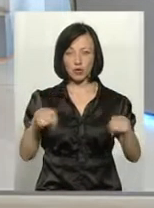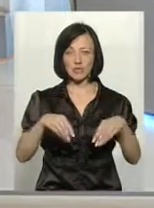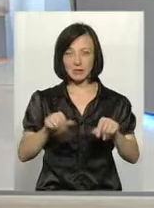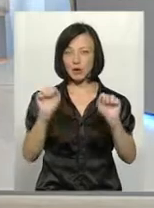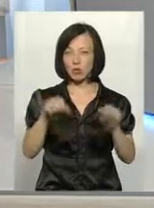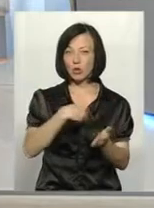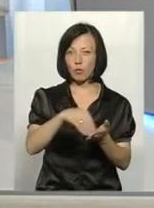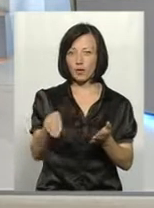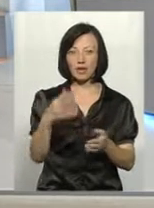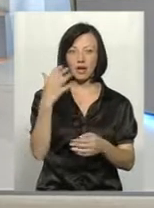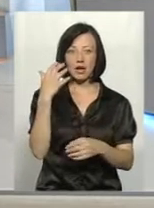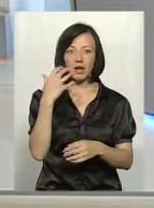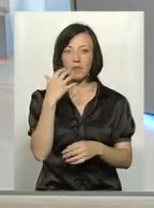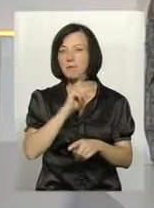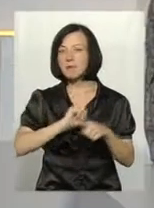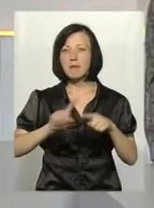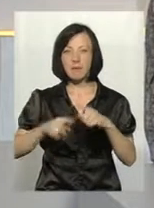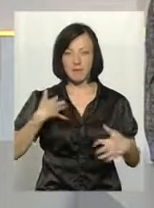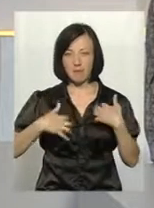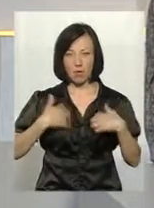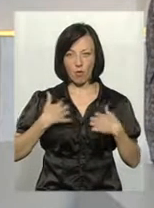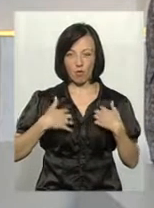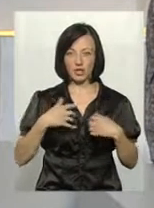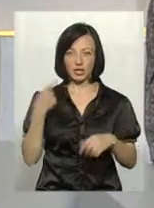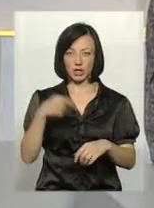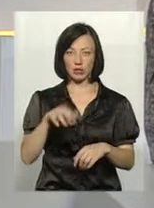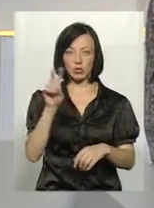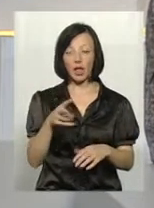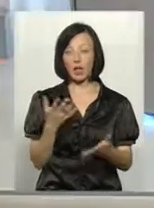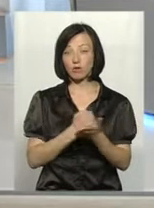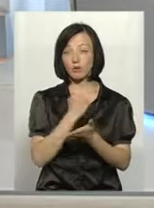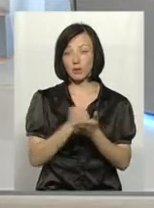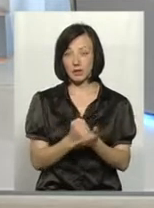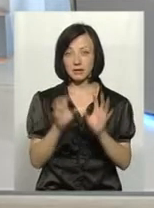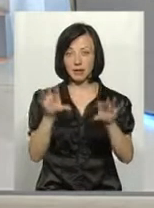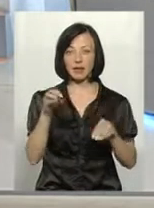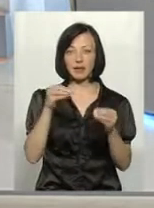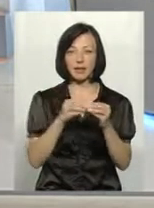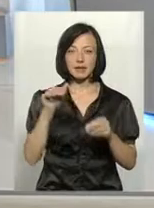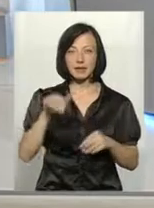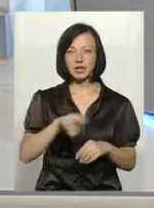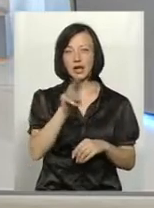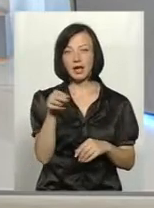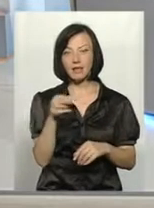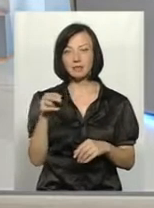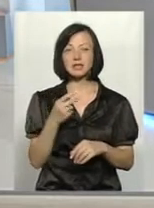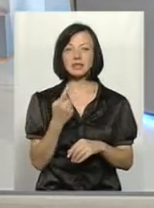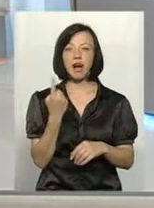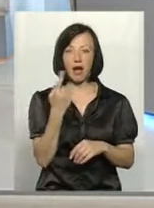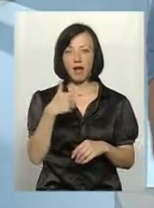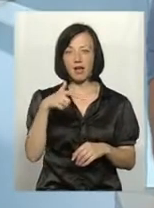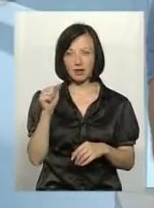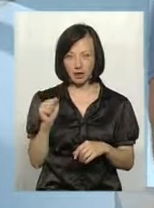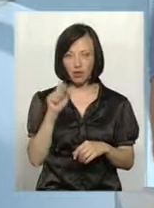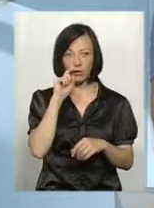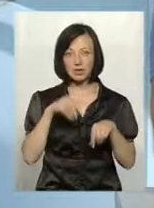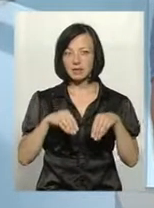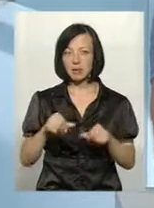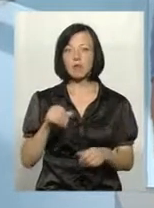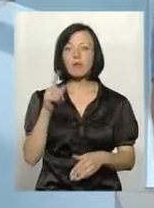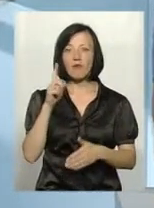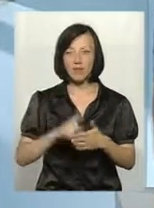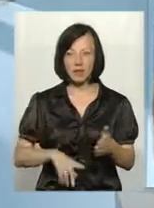буде купити в гарячці бігом за $1000. Тому, якщо приймете закон, 10 тисяч євро за гектар української земельки, повірте, вона цього варта,